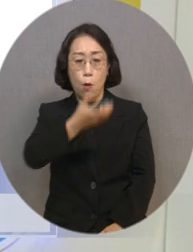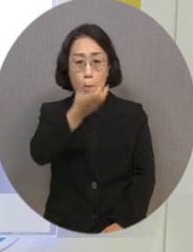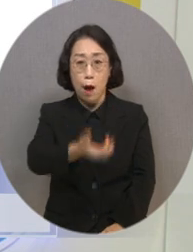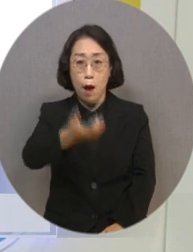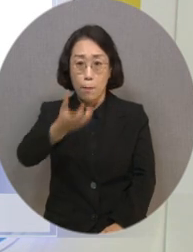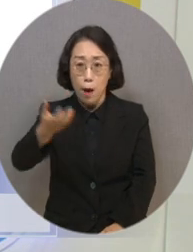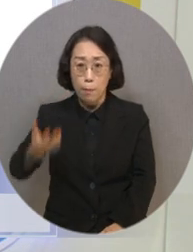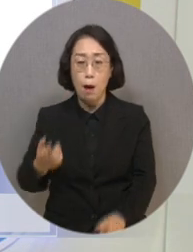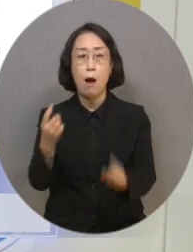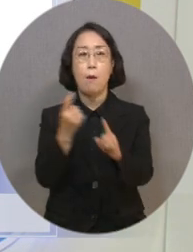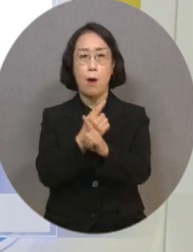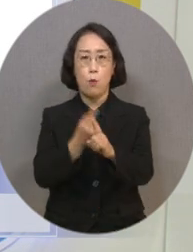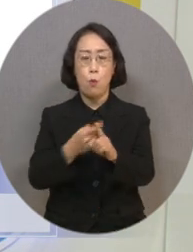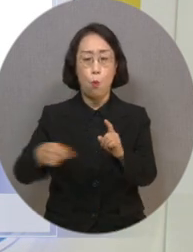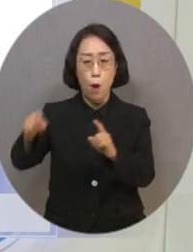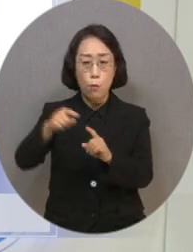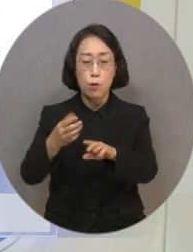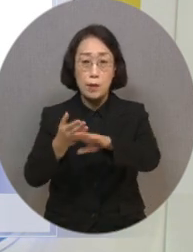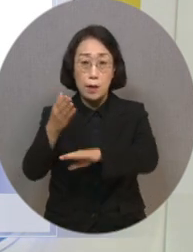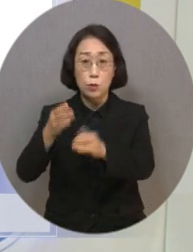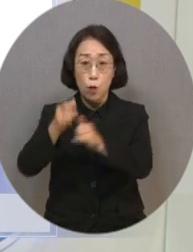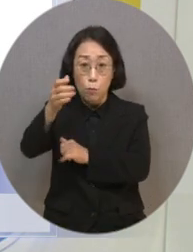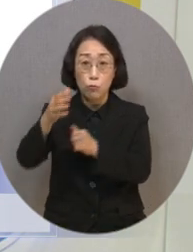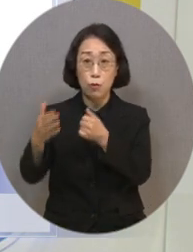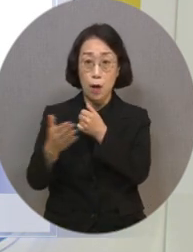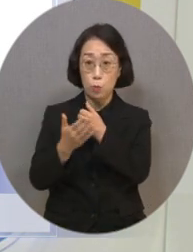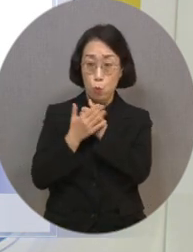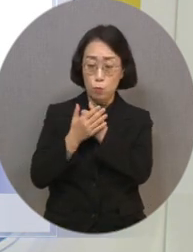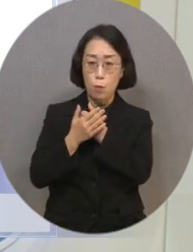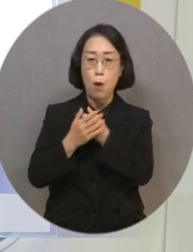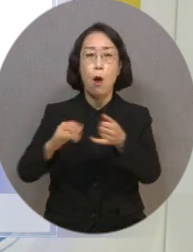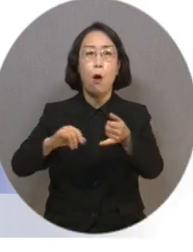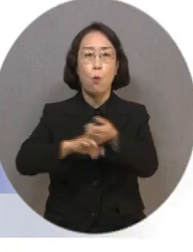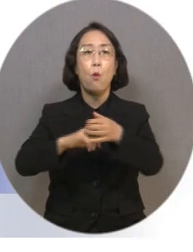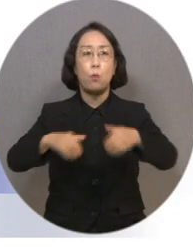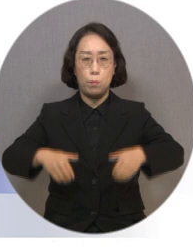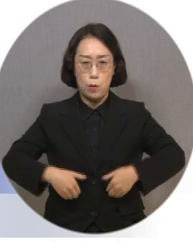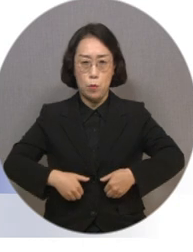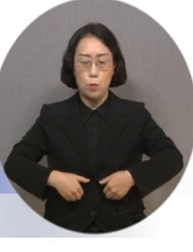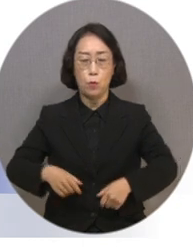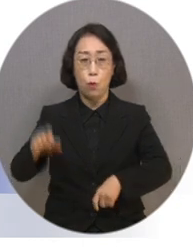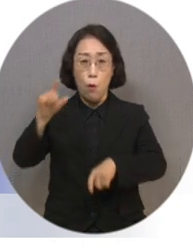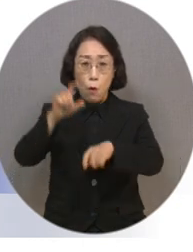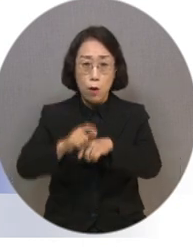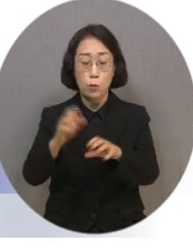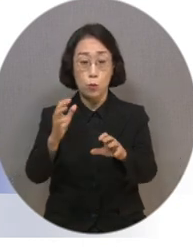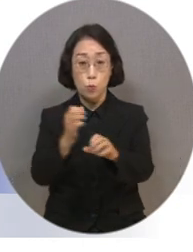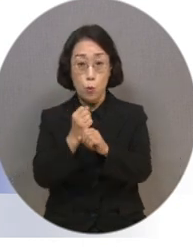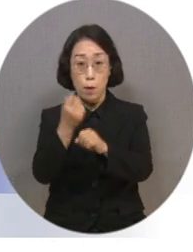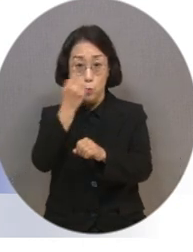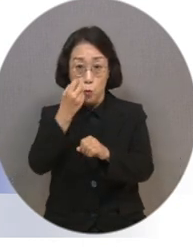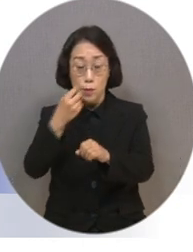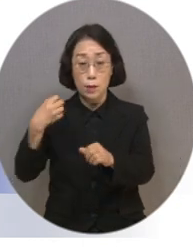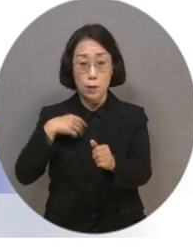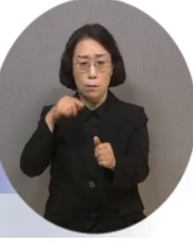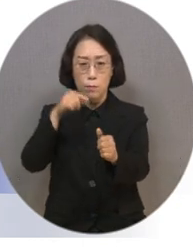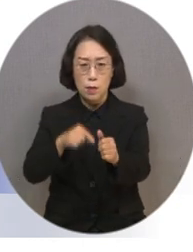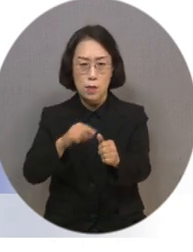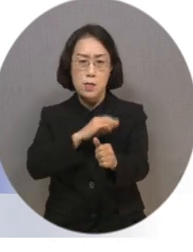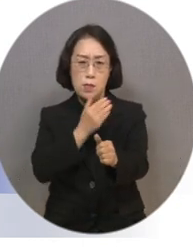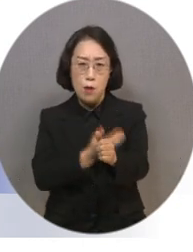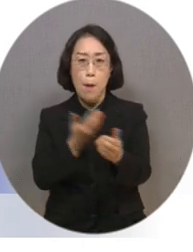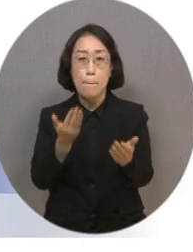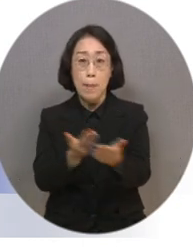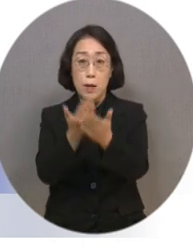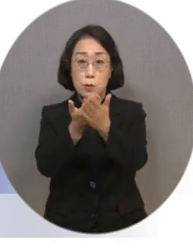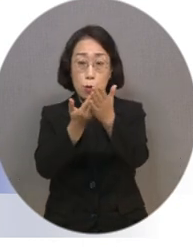외부에 컨설팅을 받는 등 자구책을 내놔야 할 것입니다 또한이 종합조사 담당 지원의 영량 향상을 위한